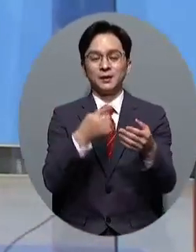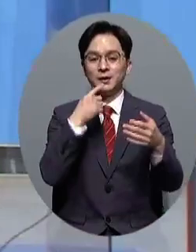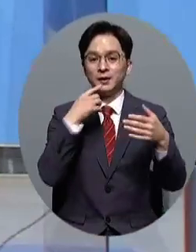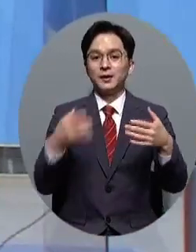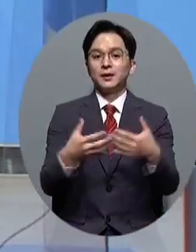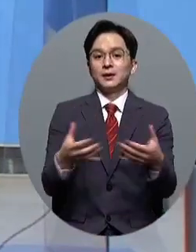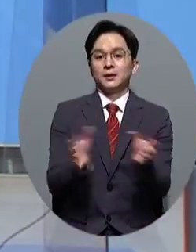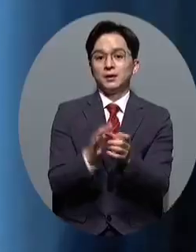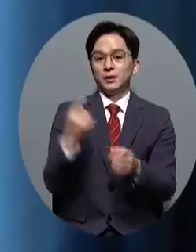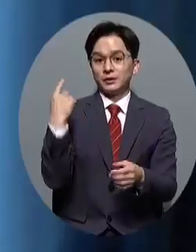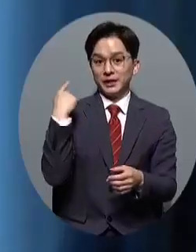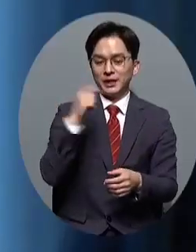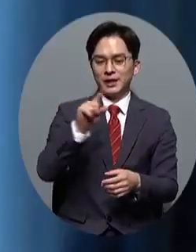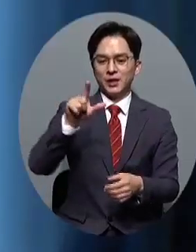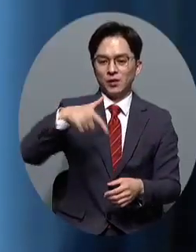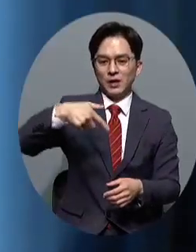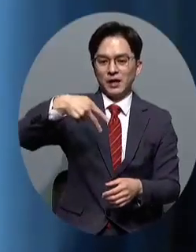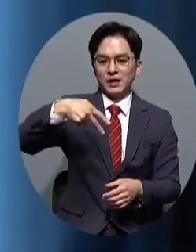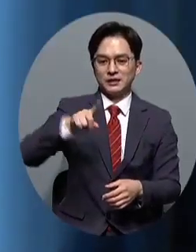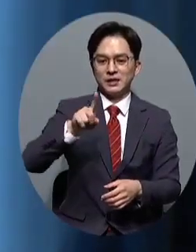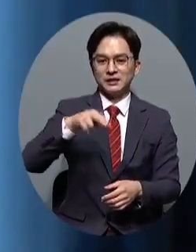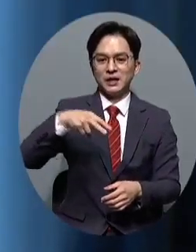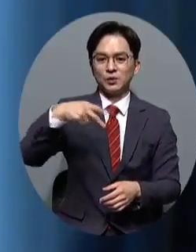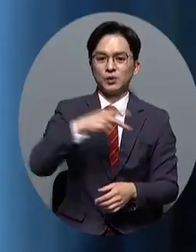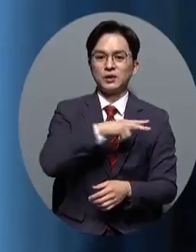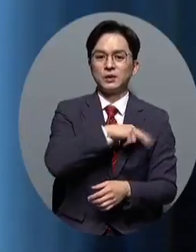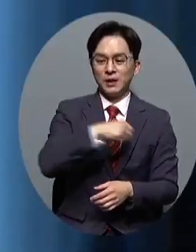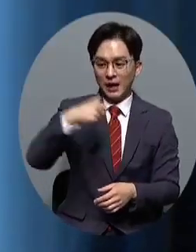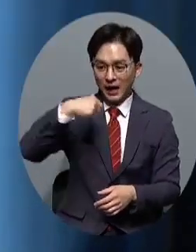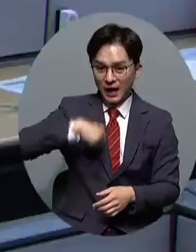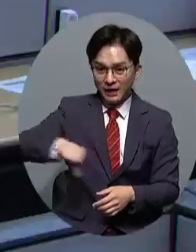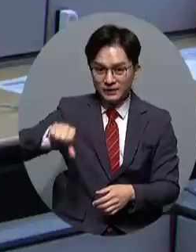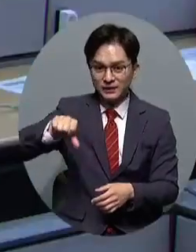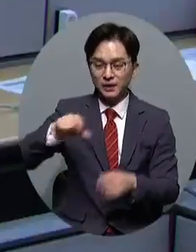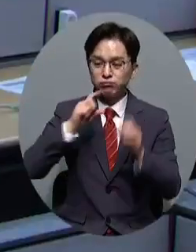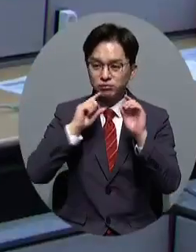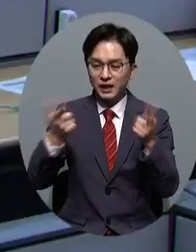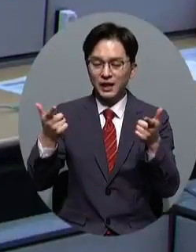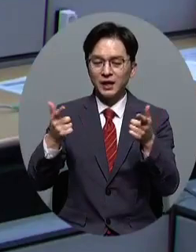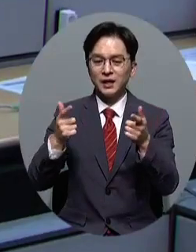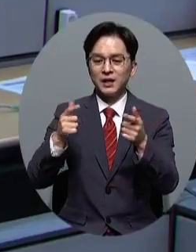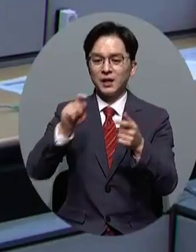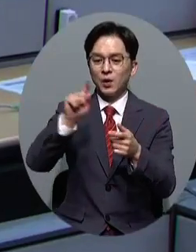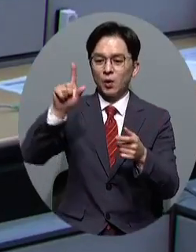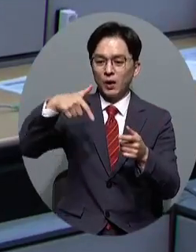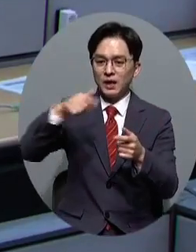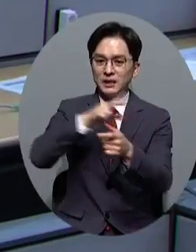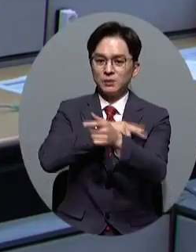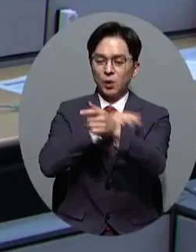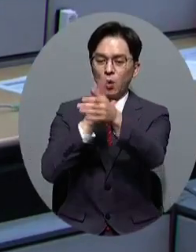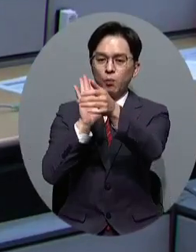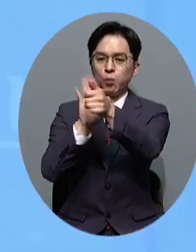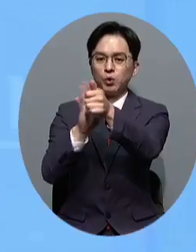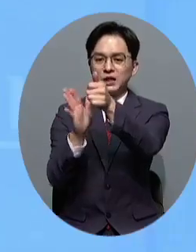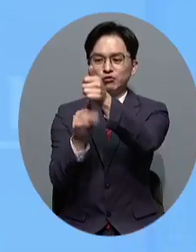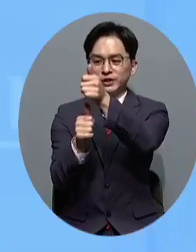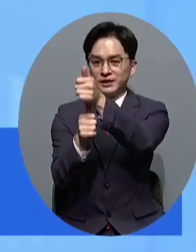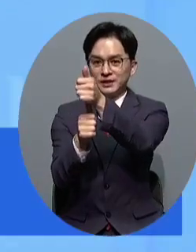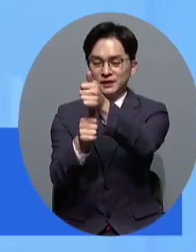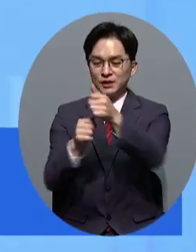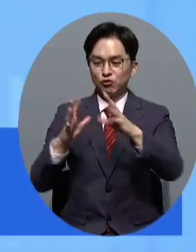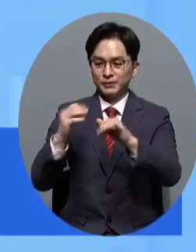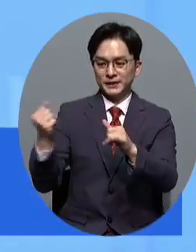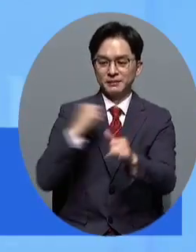더불어민주당은 곽상도 의원 외에 국민의힘 보좌진 등이 더 연루됐는지 파헤쳐야 한다고 목소리를 높였습니다. 국민의힘